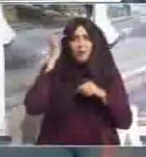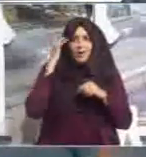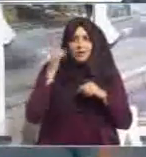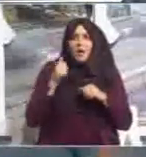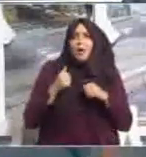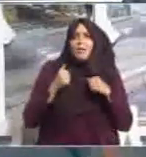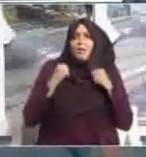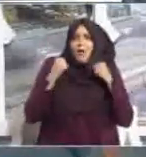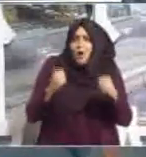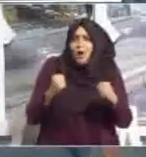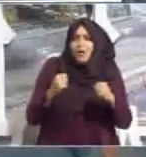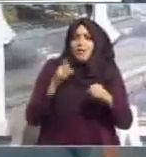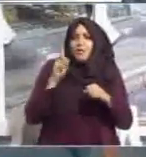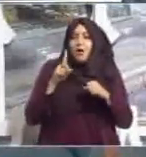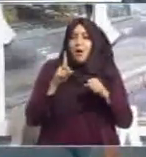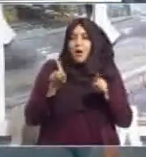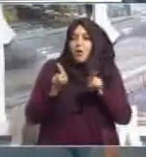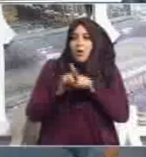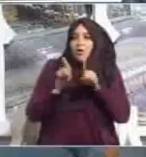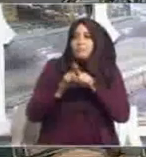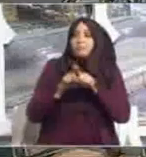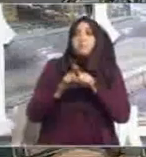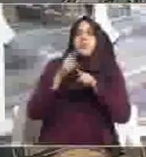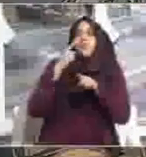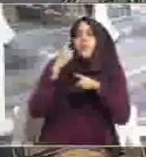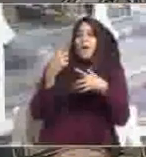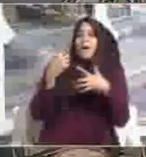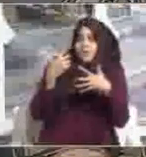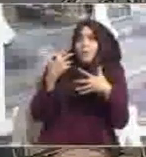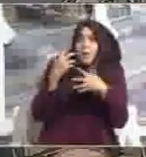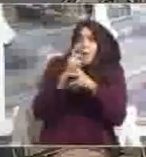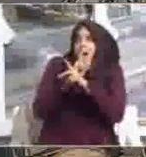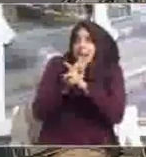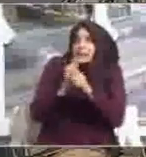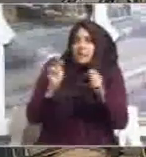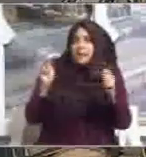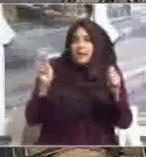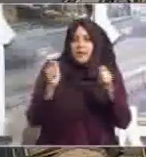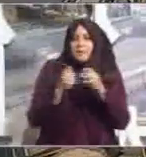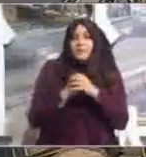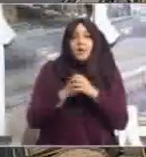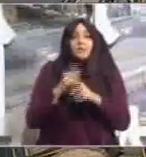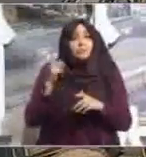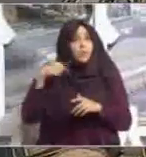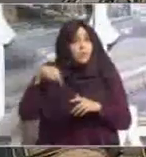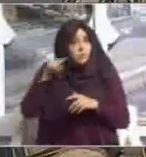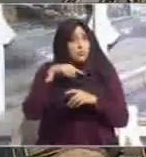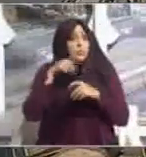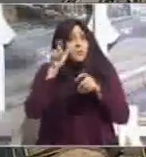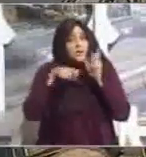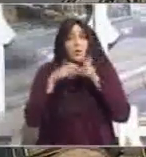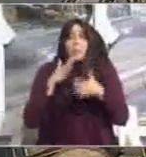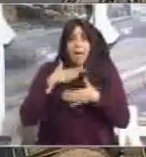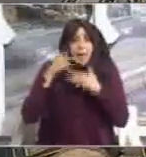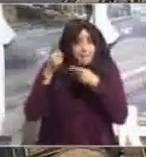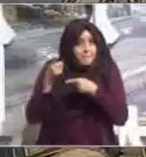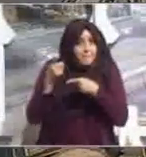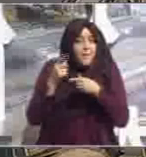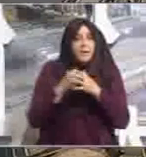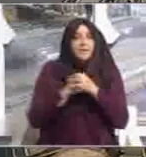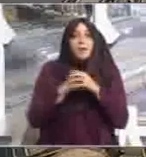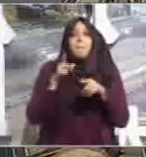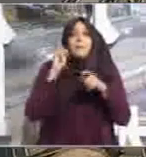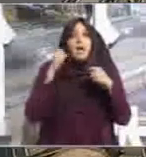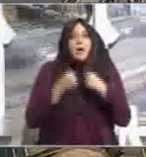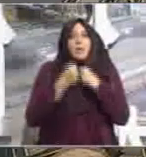له رغم أنه محبوب، من تعامل معه يحبه، لكنه في